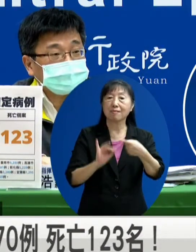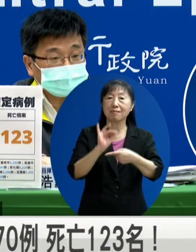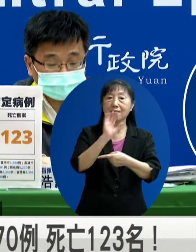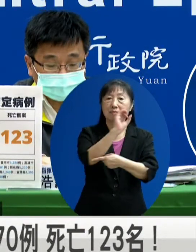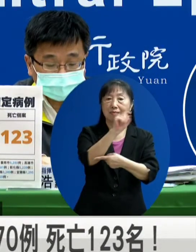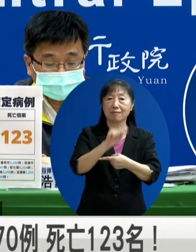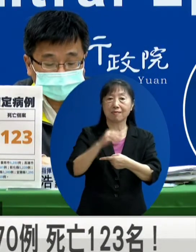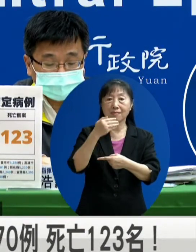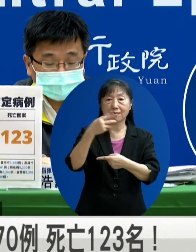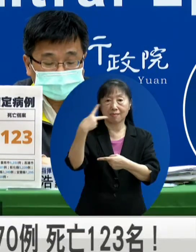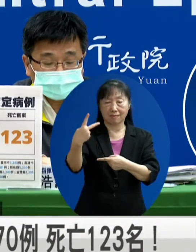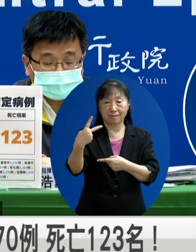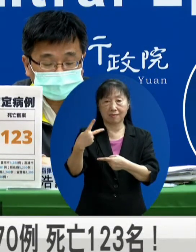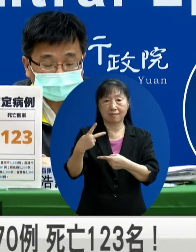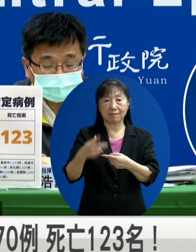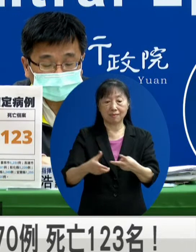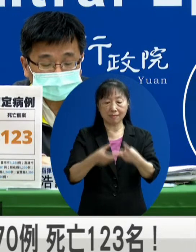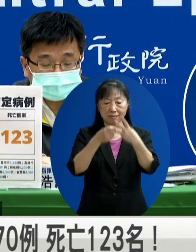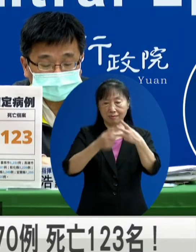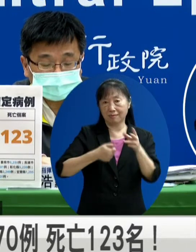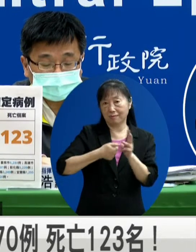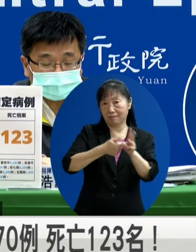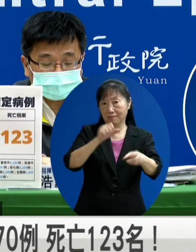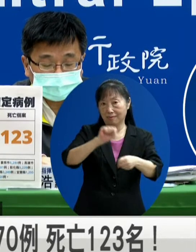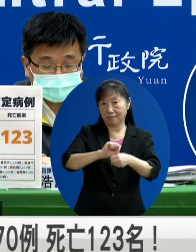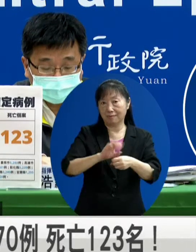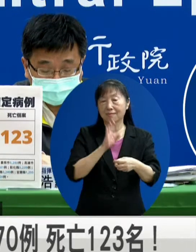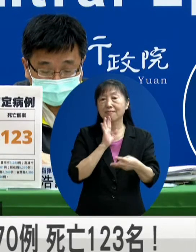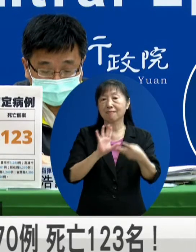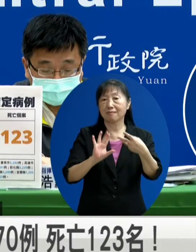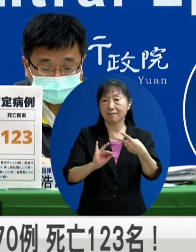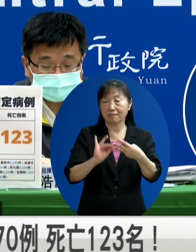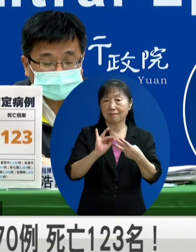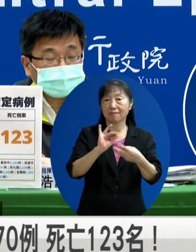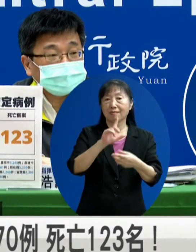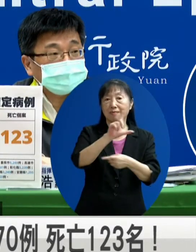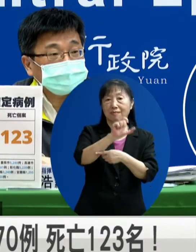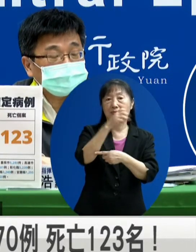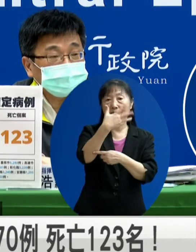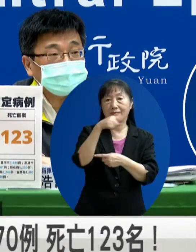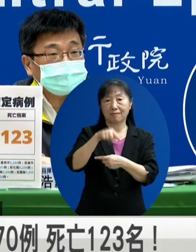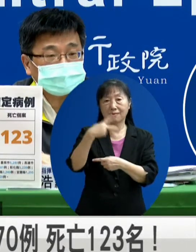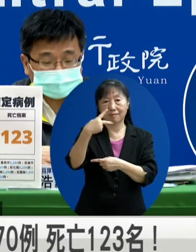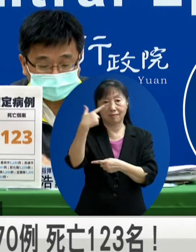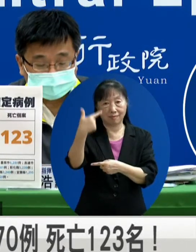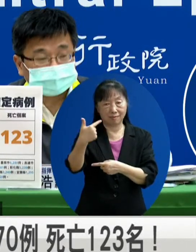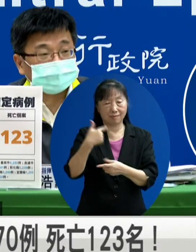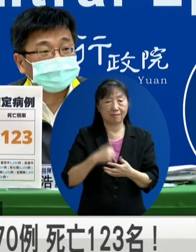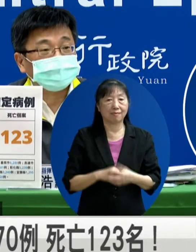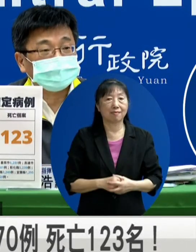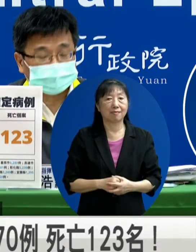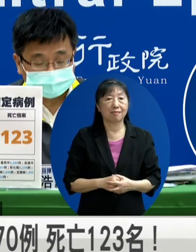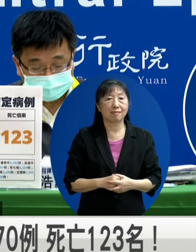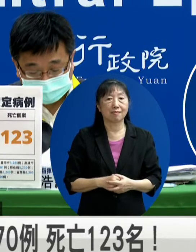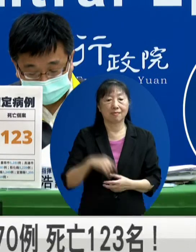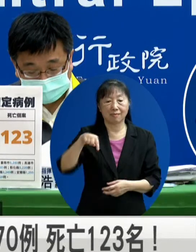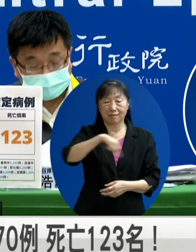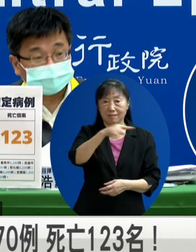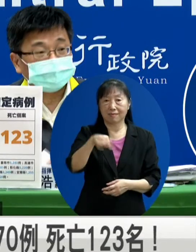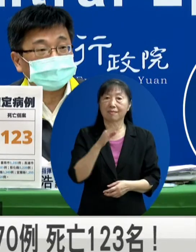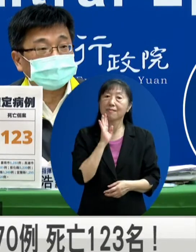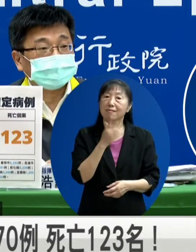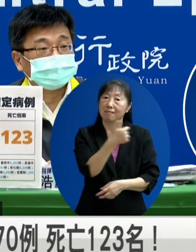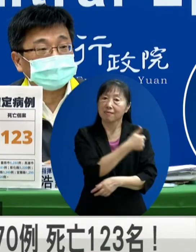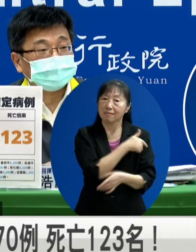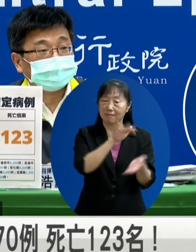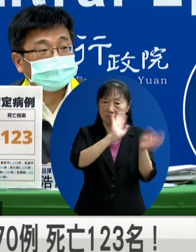到达0.92%。那追加剂的部分呢，已经到达68.26%，那这部分这是大